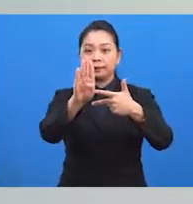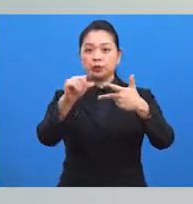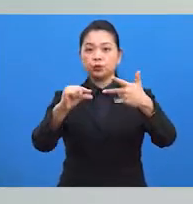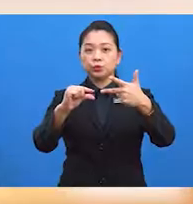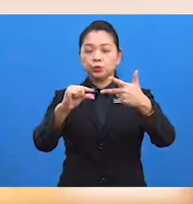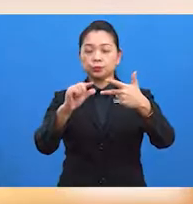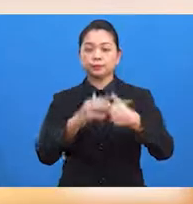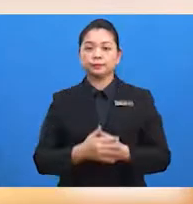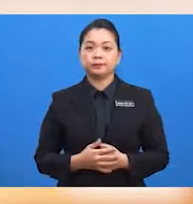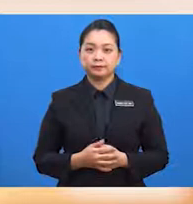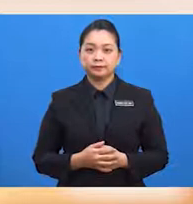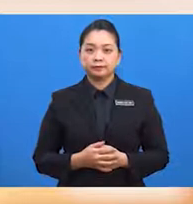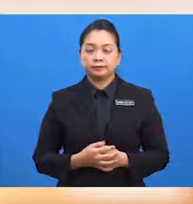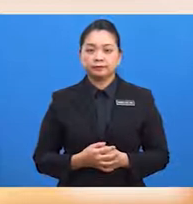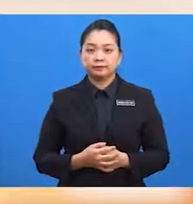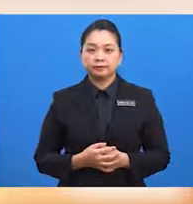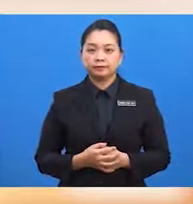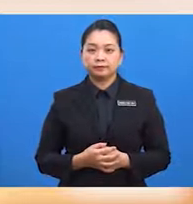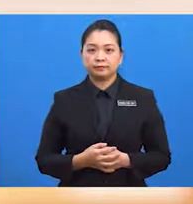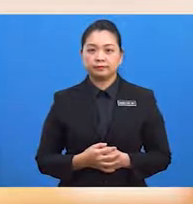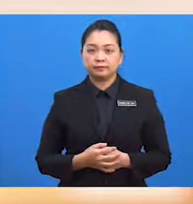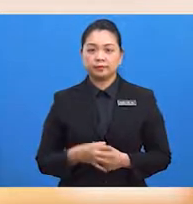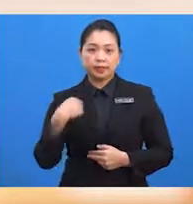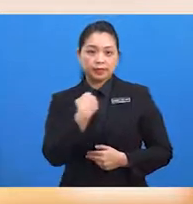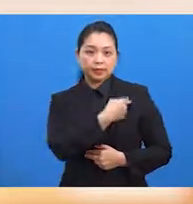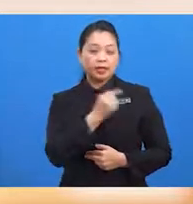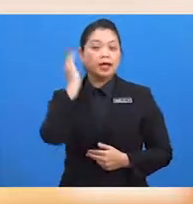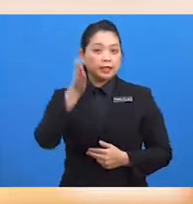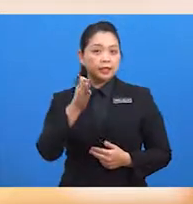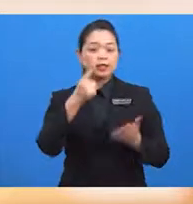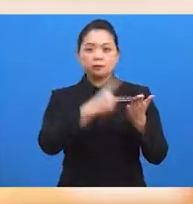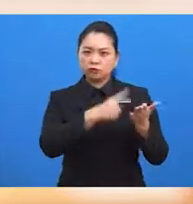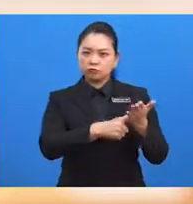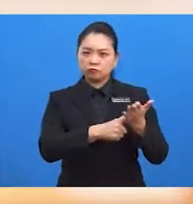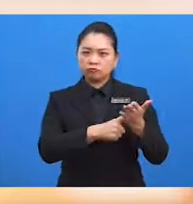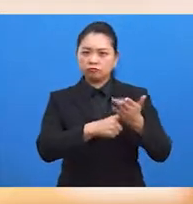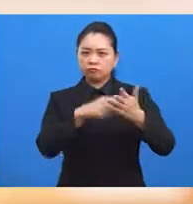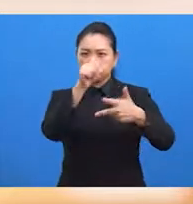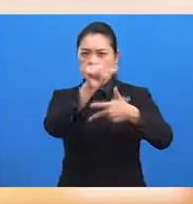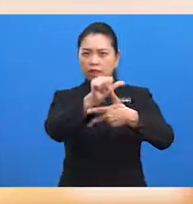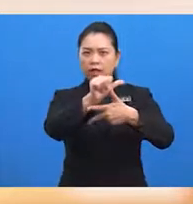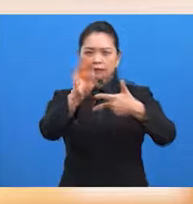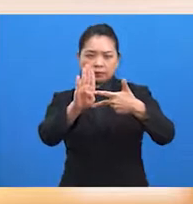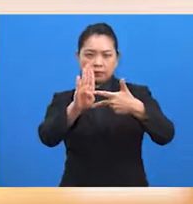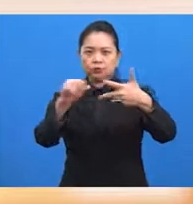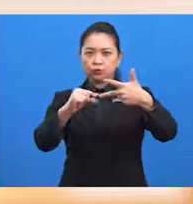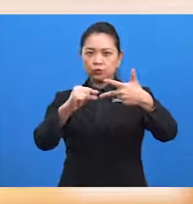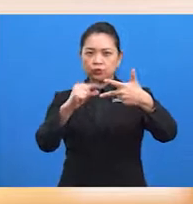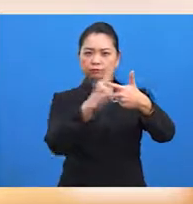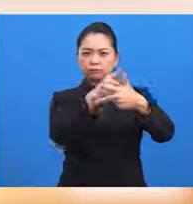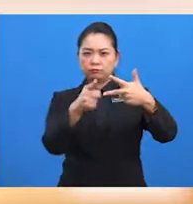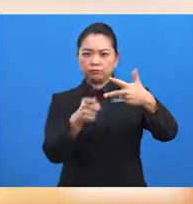Bridge Sekarang kita akan membicarakan gigi jenis reduktif Ia